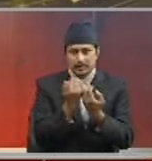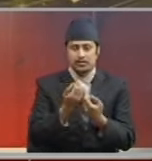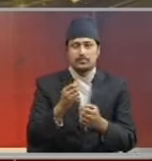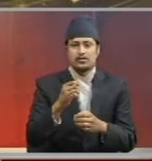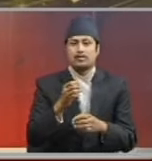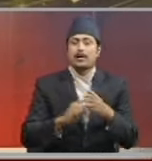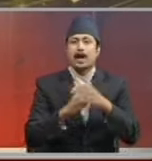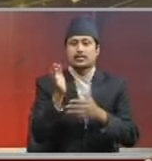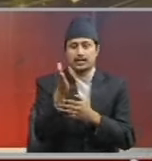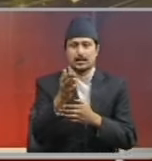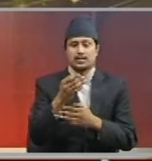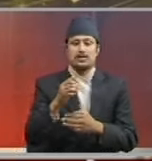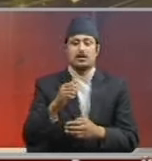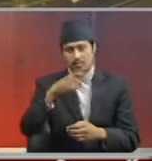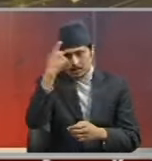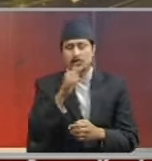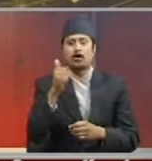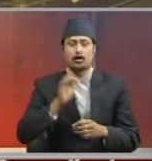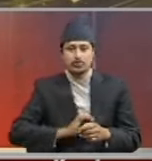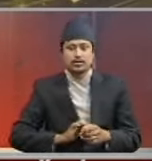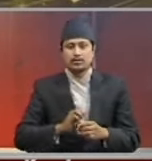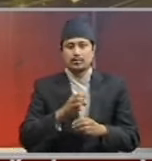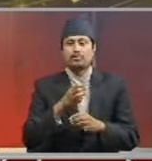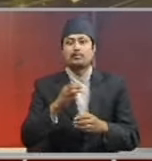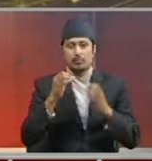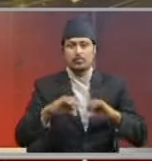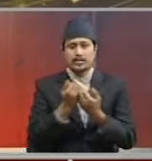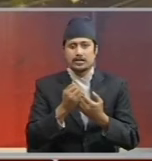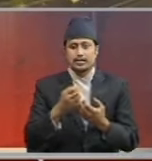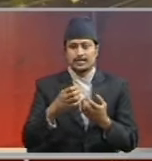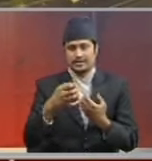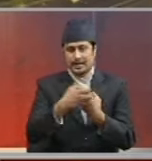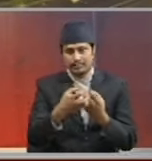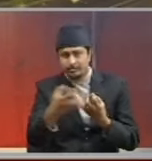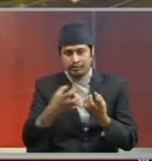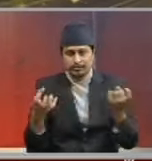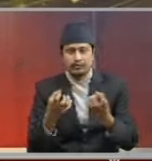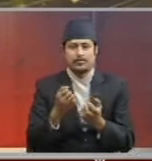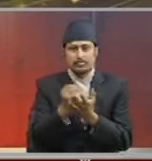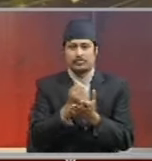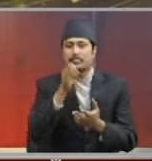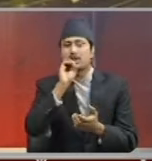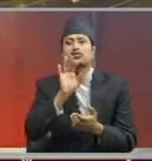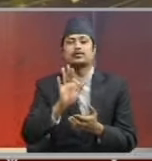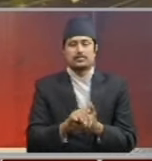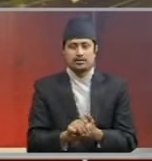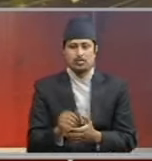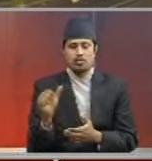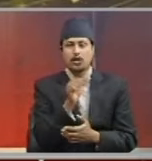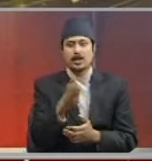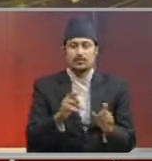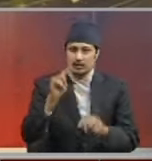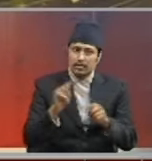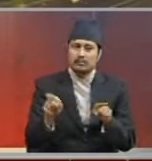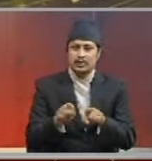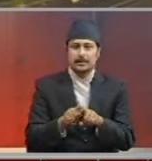दाहालले मधेसको असन्तुष्टिलाई उपयोग गरेर मुलुक विखण्डनको प्रयास भइरहेको बताएका छन्। उनले कुनै